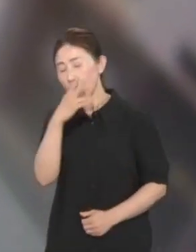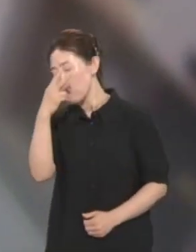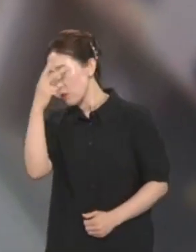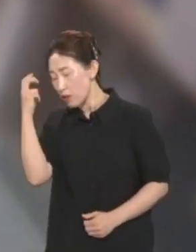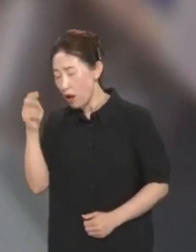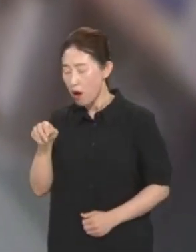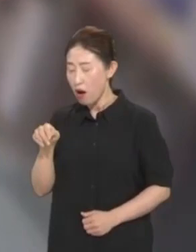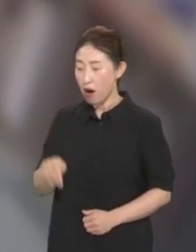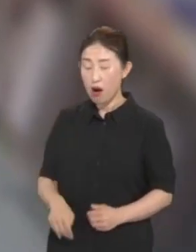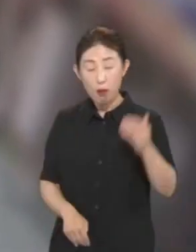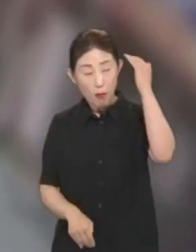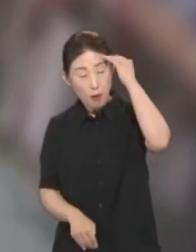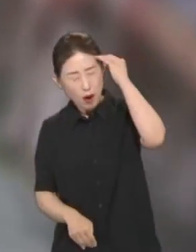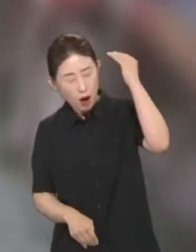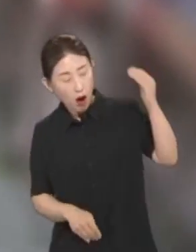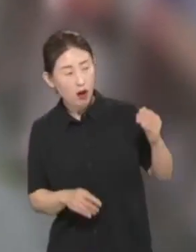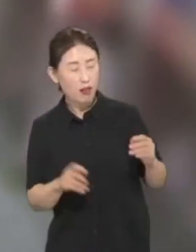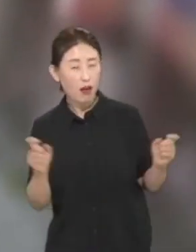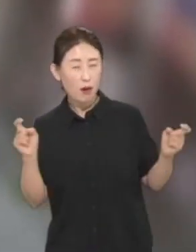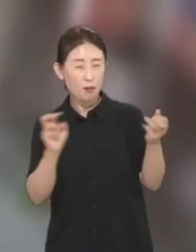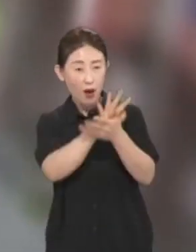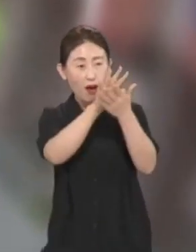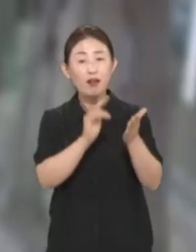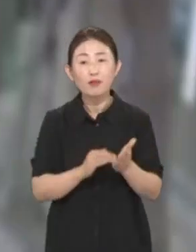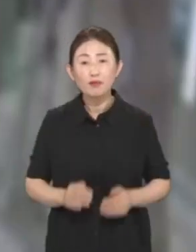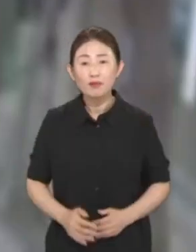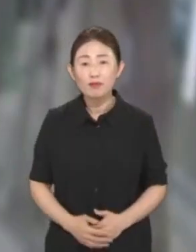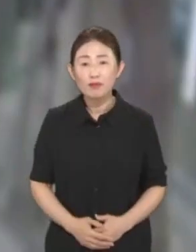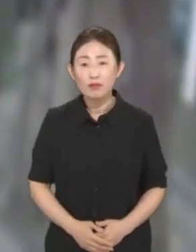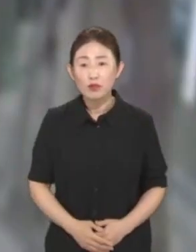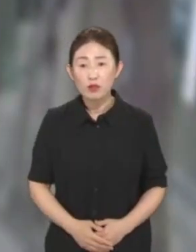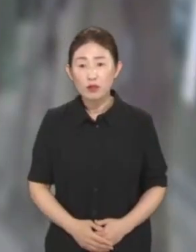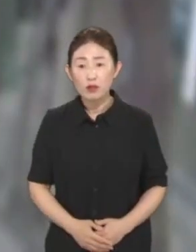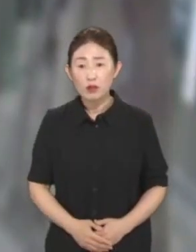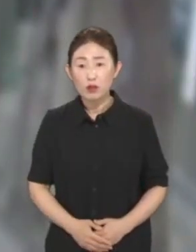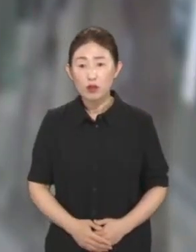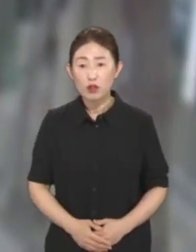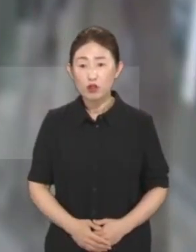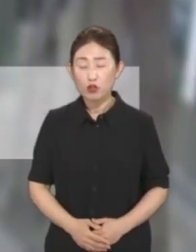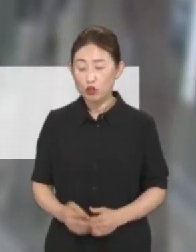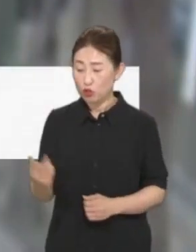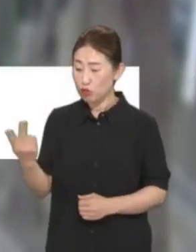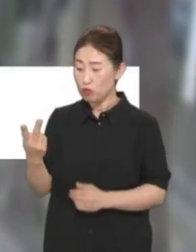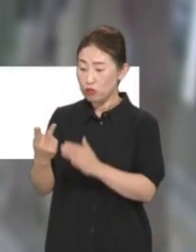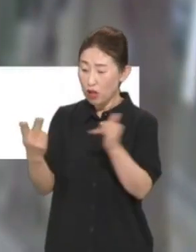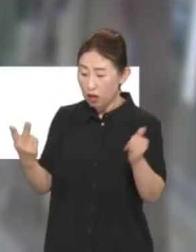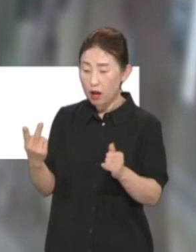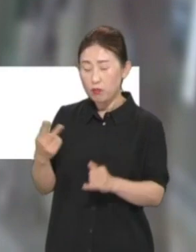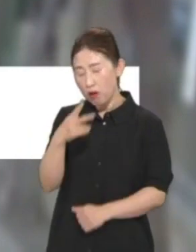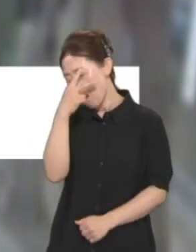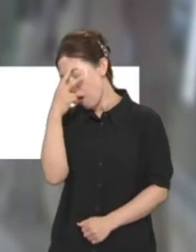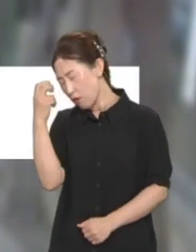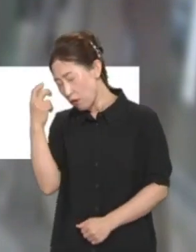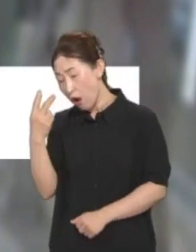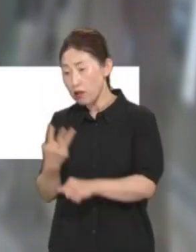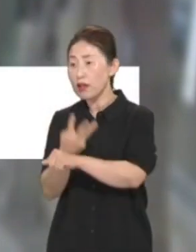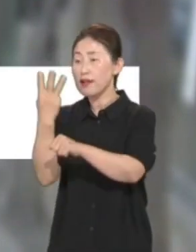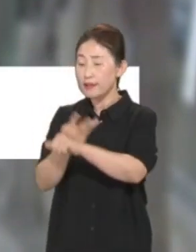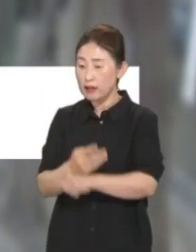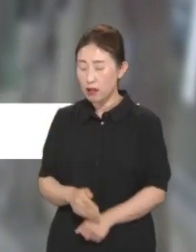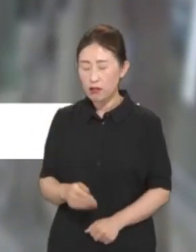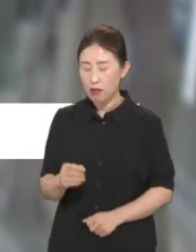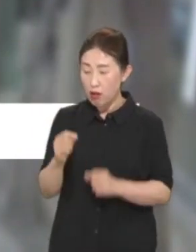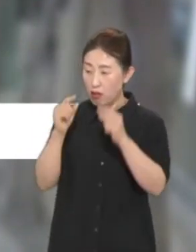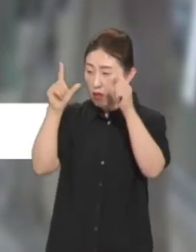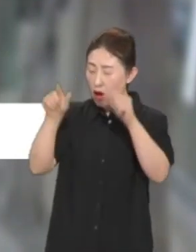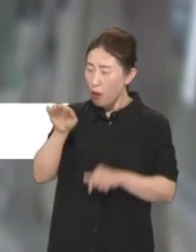붙었고 흉기 난동까지 이어진 겁니다 손님도 아닌 두 분이 3시간 동안 주무시는 거예요 제발 좀 일어나 주세요